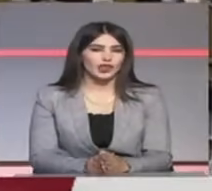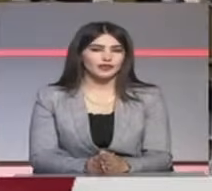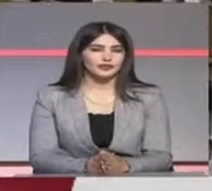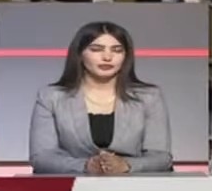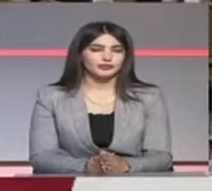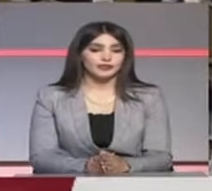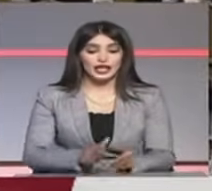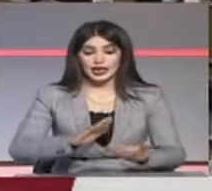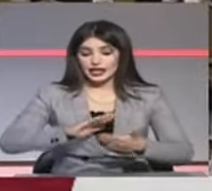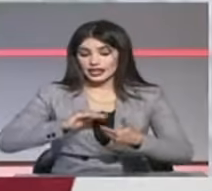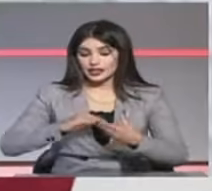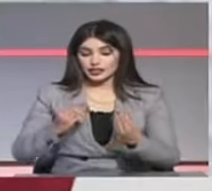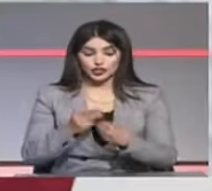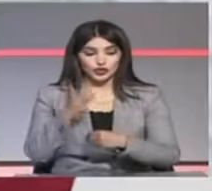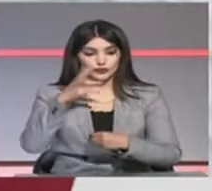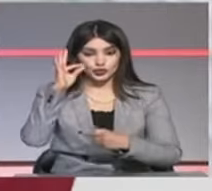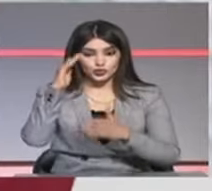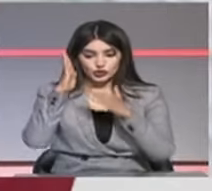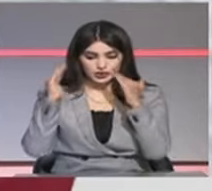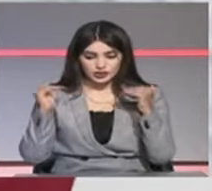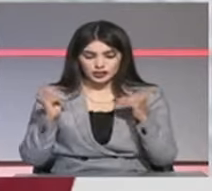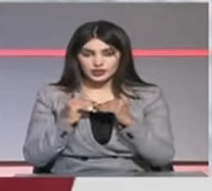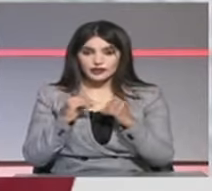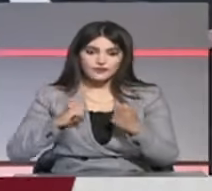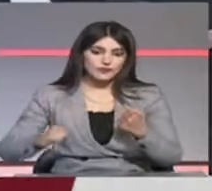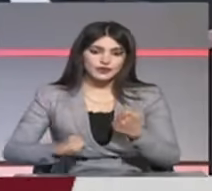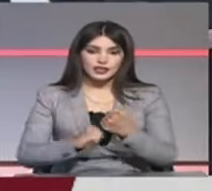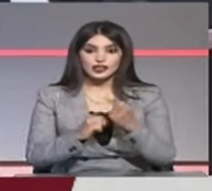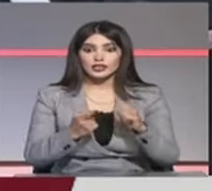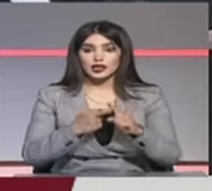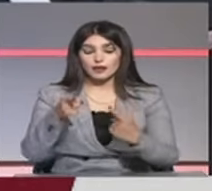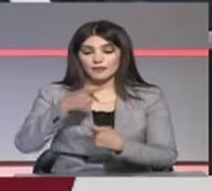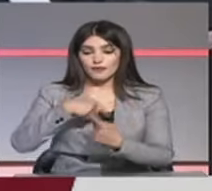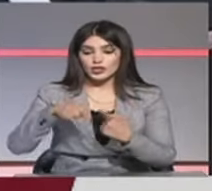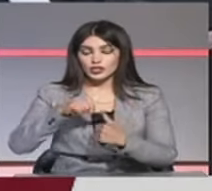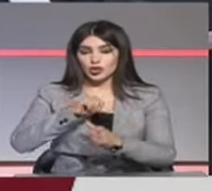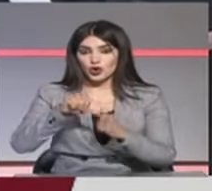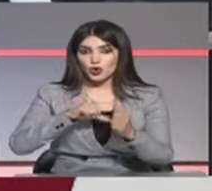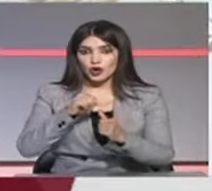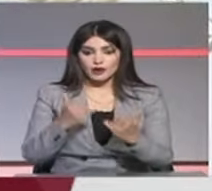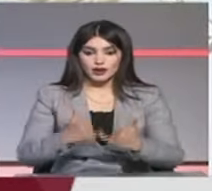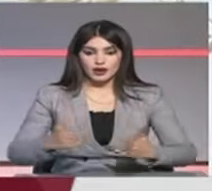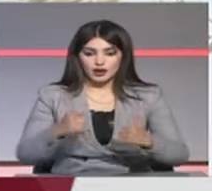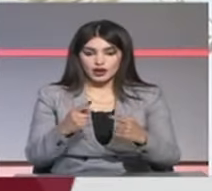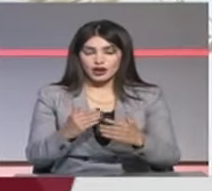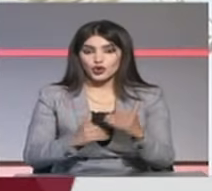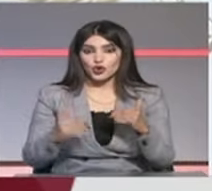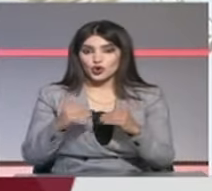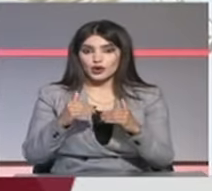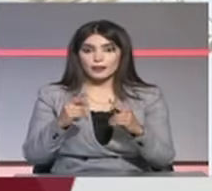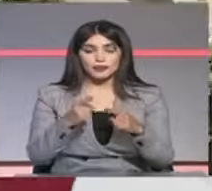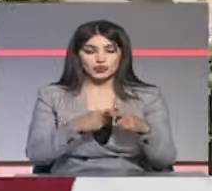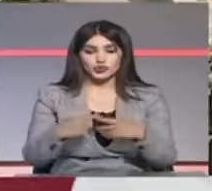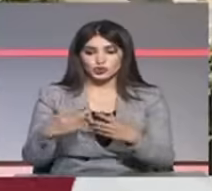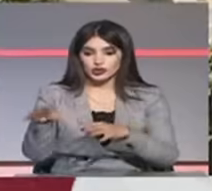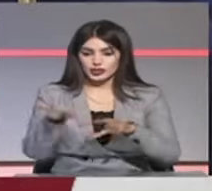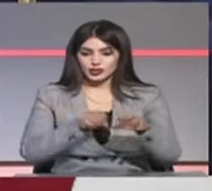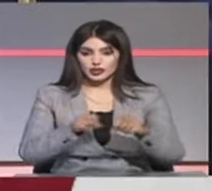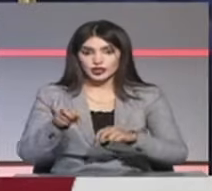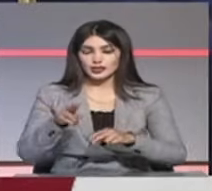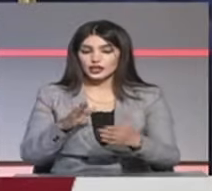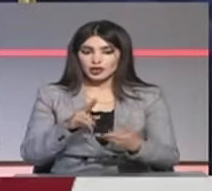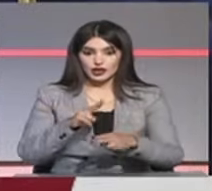اتفاق تنسى مصري على التوسيع في عقد الدوره القادمه للجنه العليا المشتركه بدون دعوه لصياغه